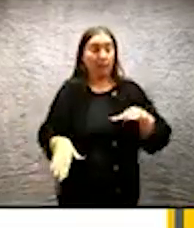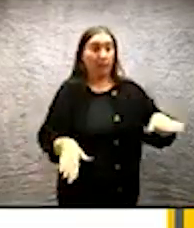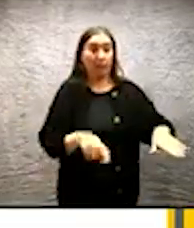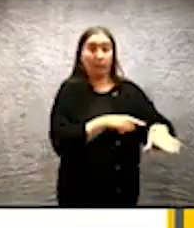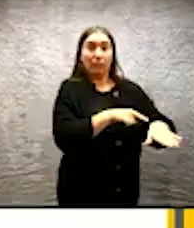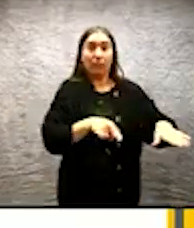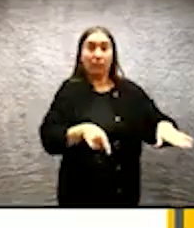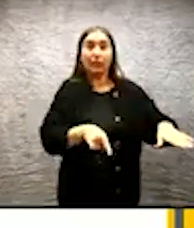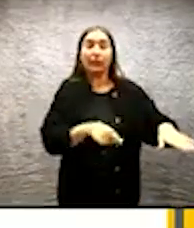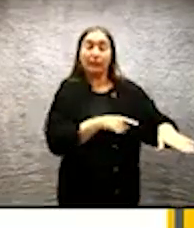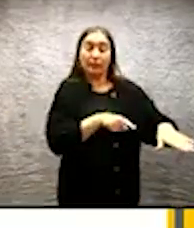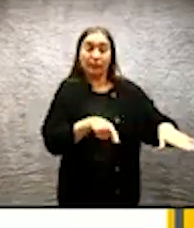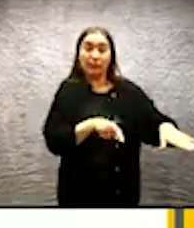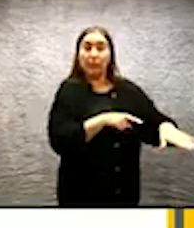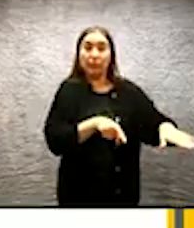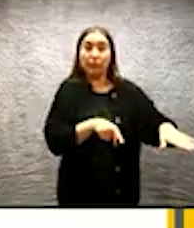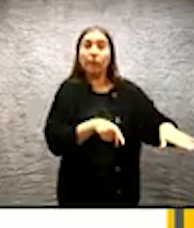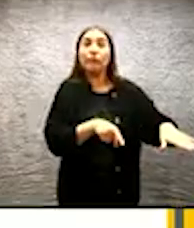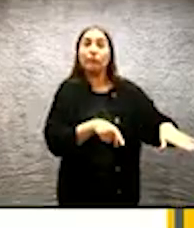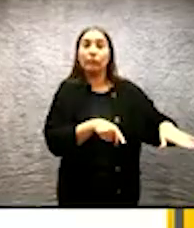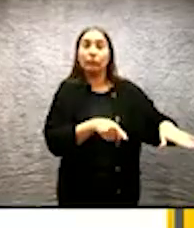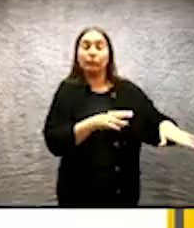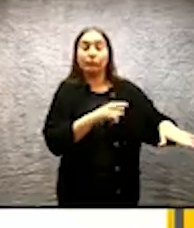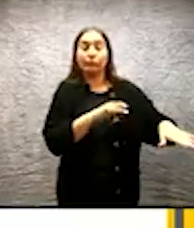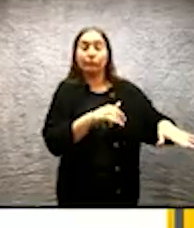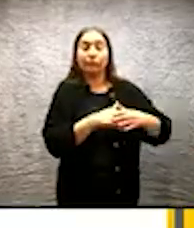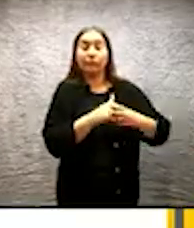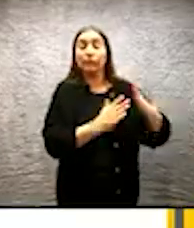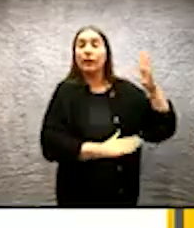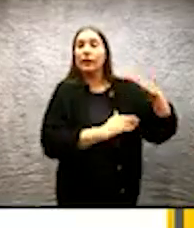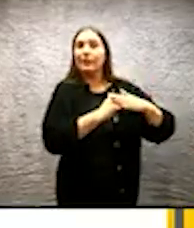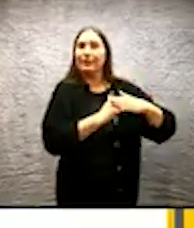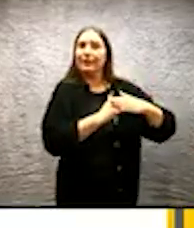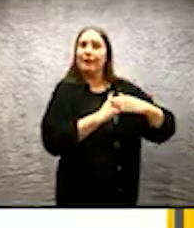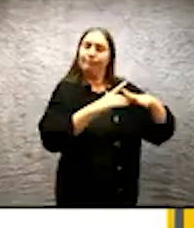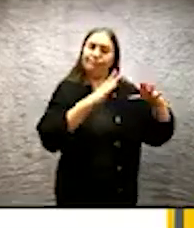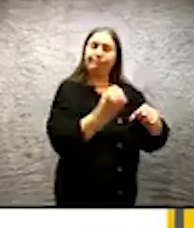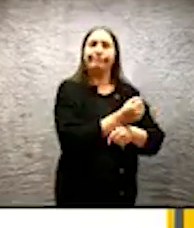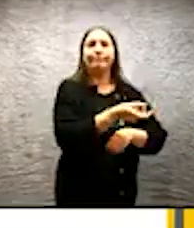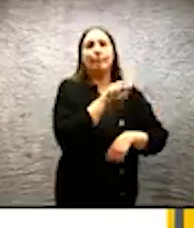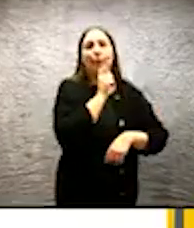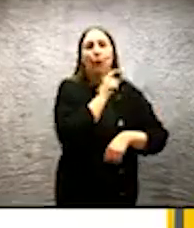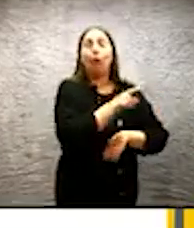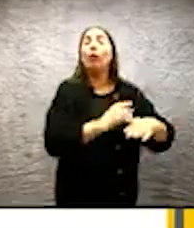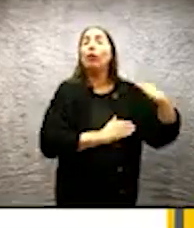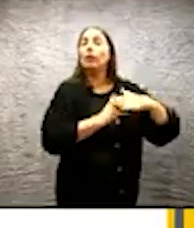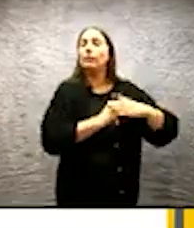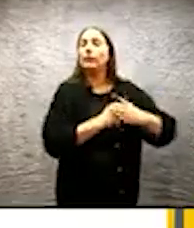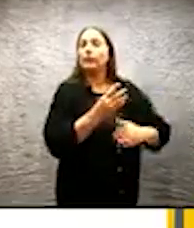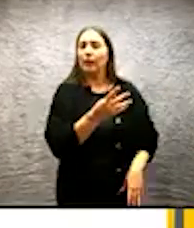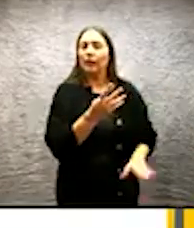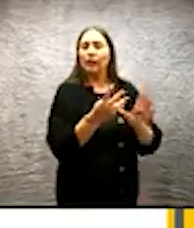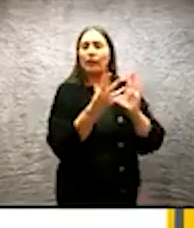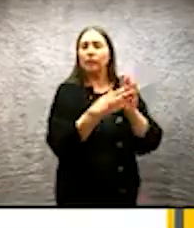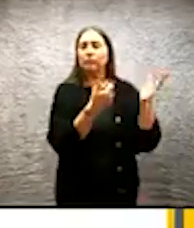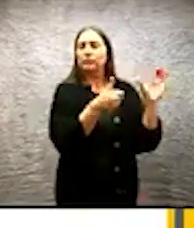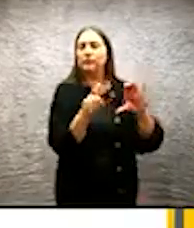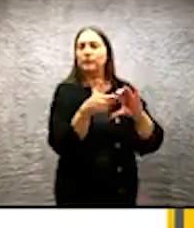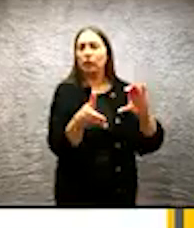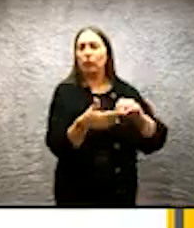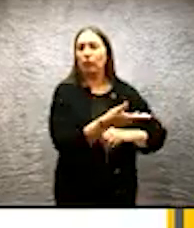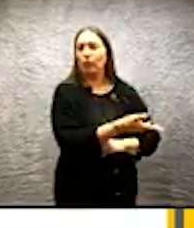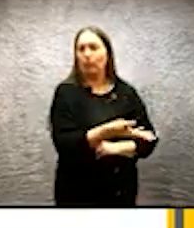pas atteint la limite que nous avions donc fixée. On avait fixé limite à seuil de